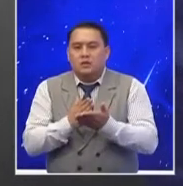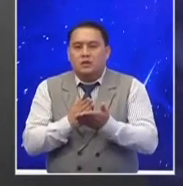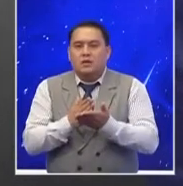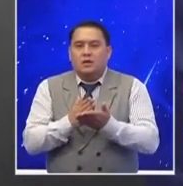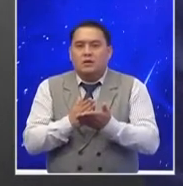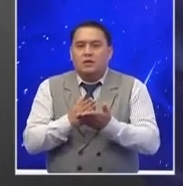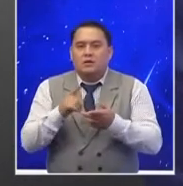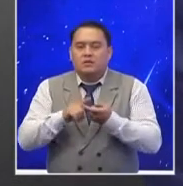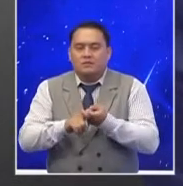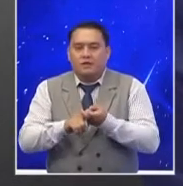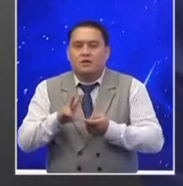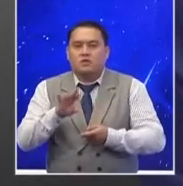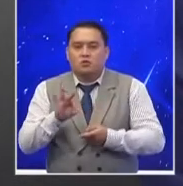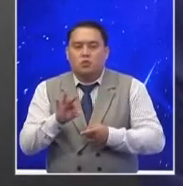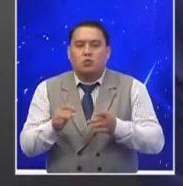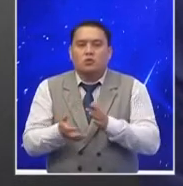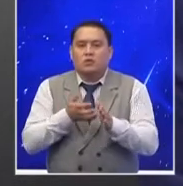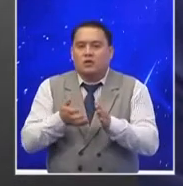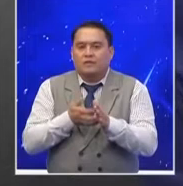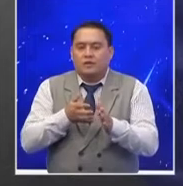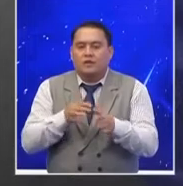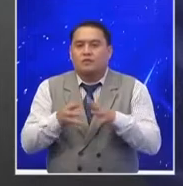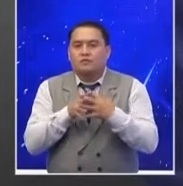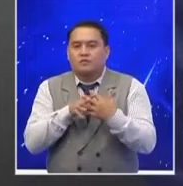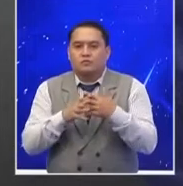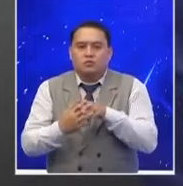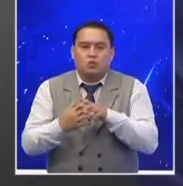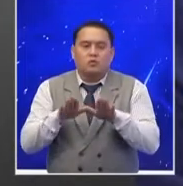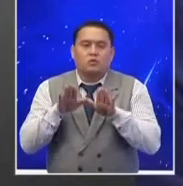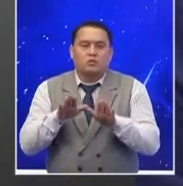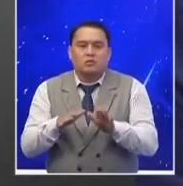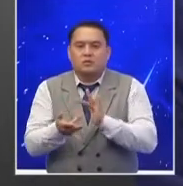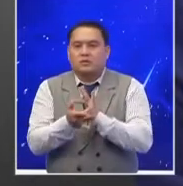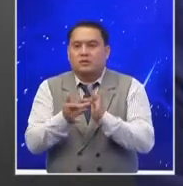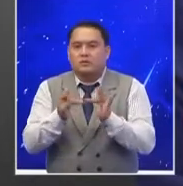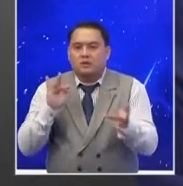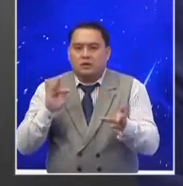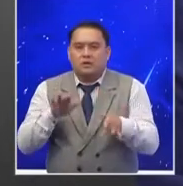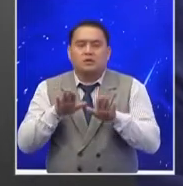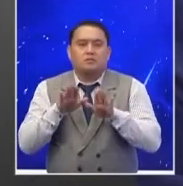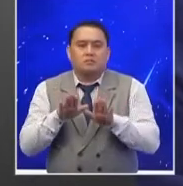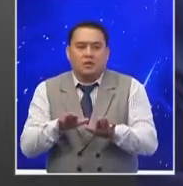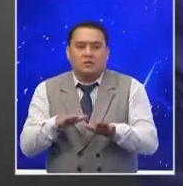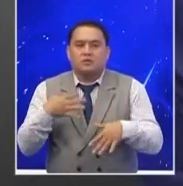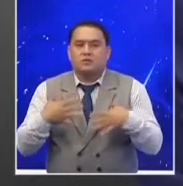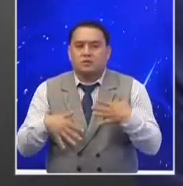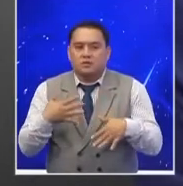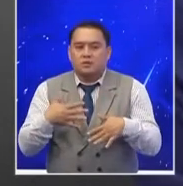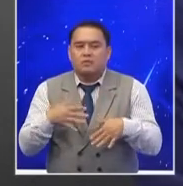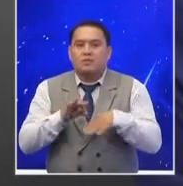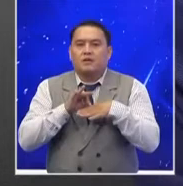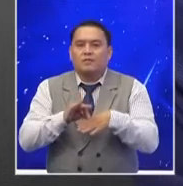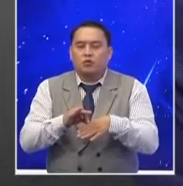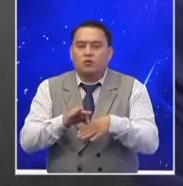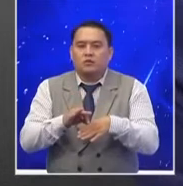именно наличие интернета. Сейчас в 732 тысяч населенных пунктах у нас